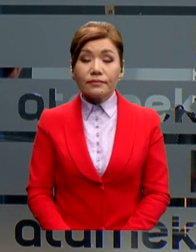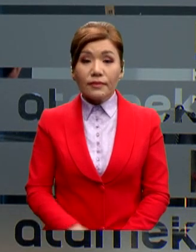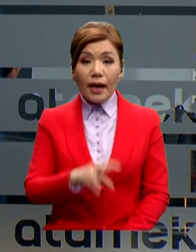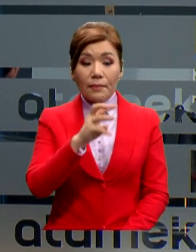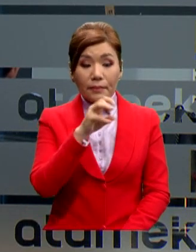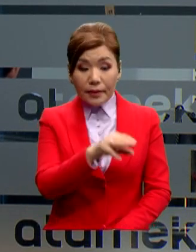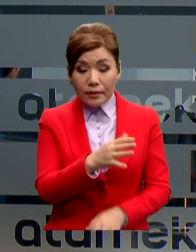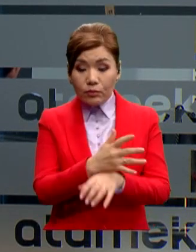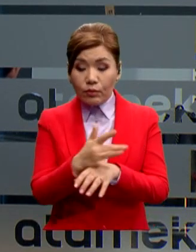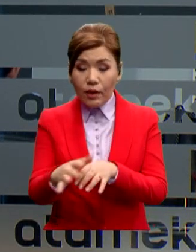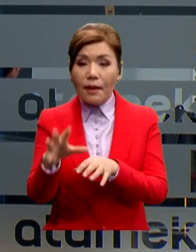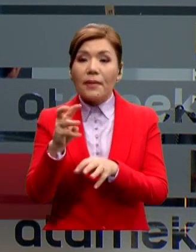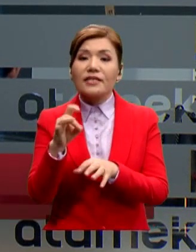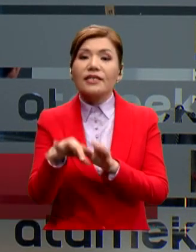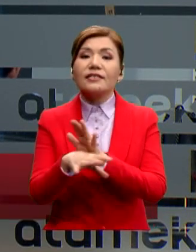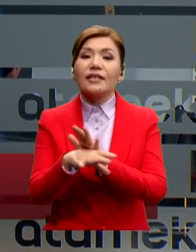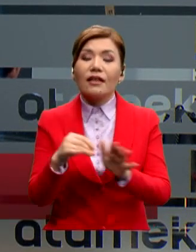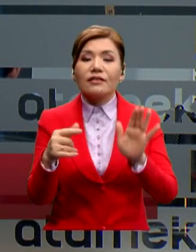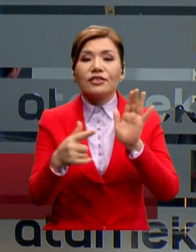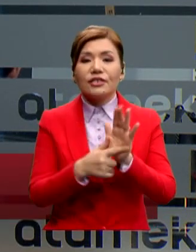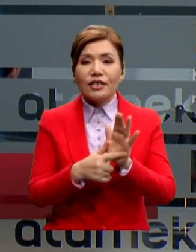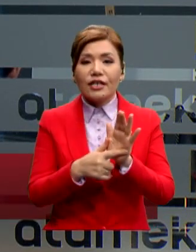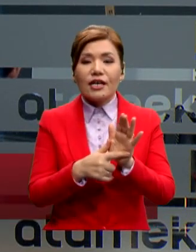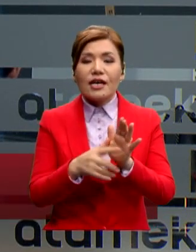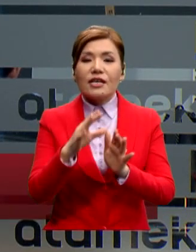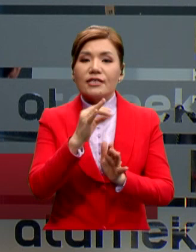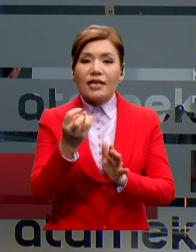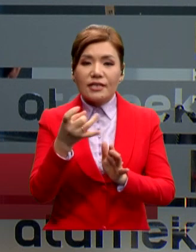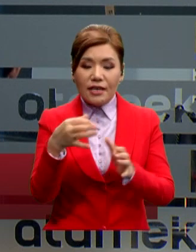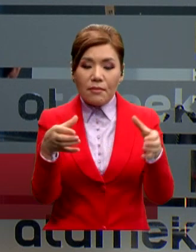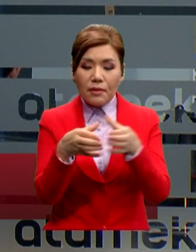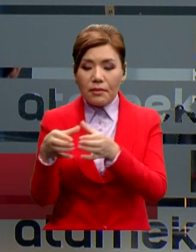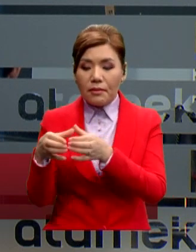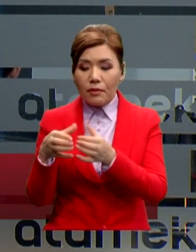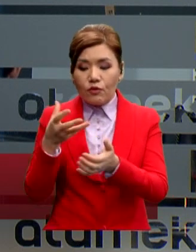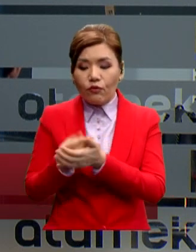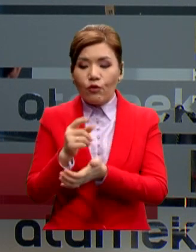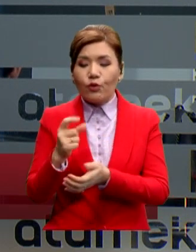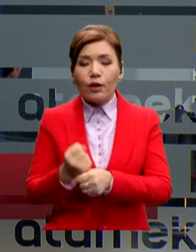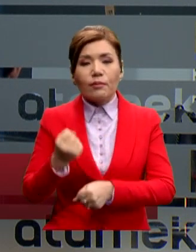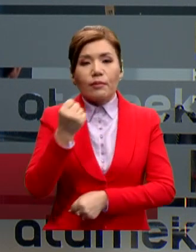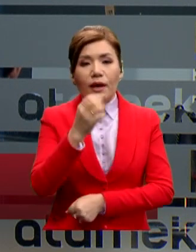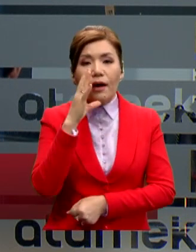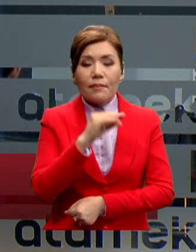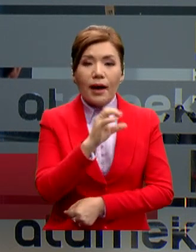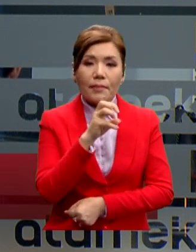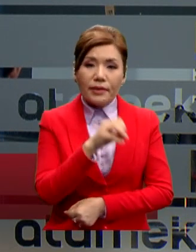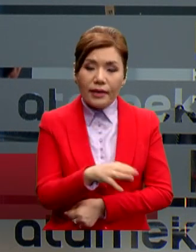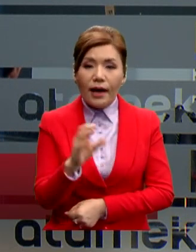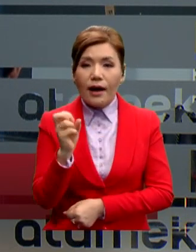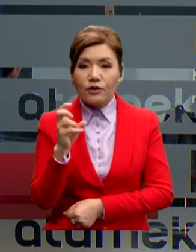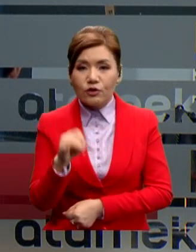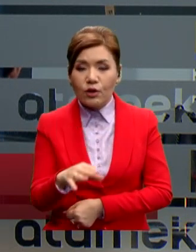Наурызда өтетін мәжіліс сайлауына 7 саяси партияның өз кандидаттарын ұсынуға құқығы бар. Олар Аманат,